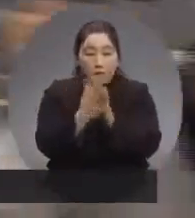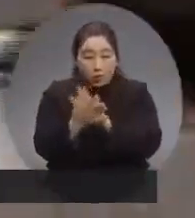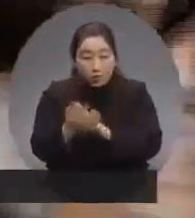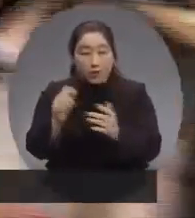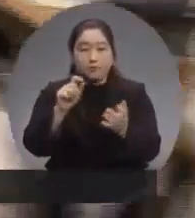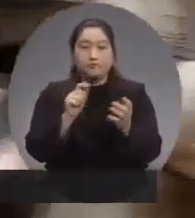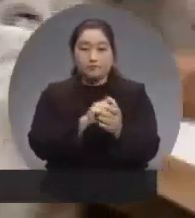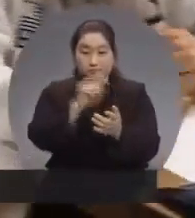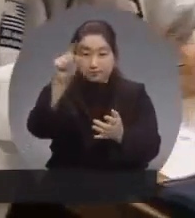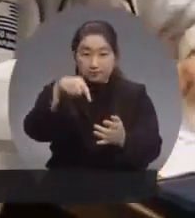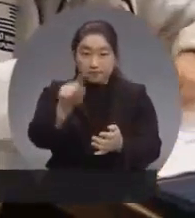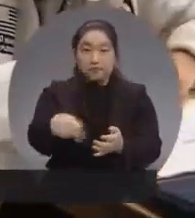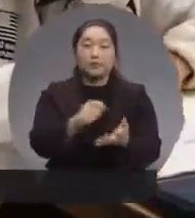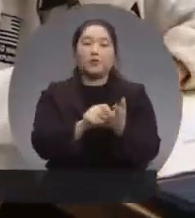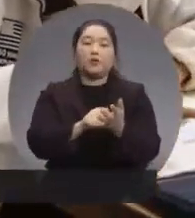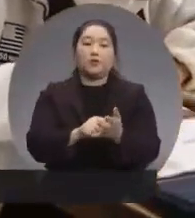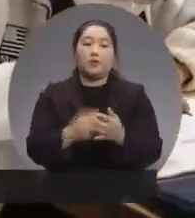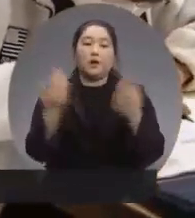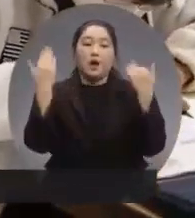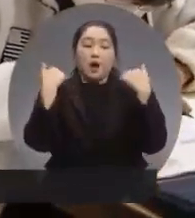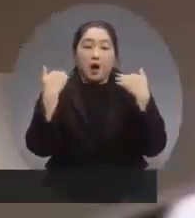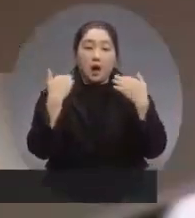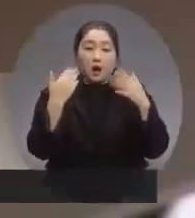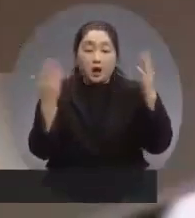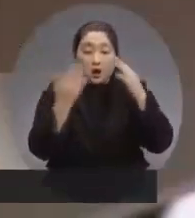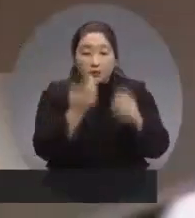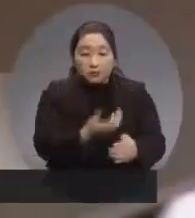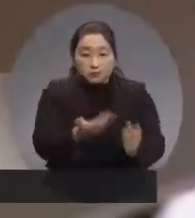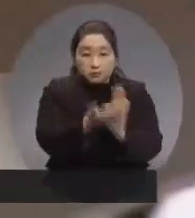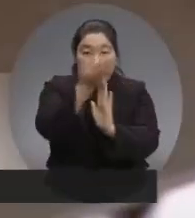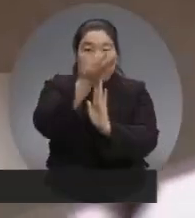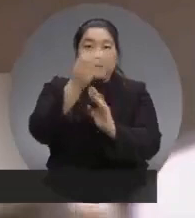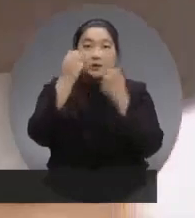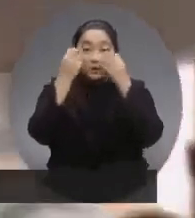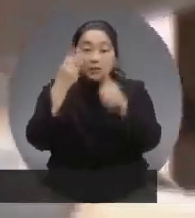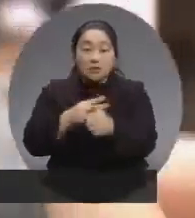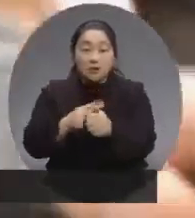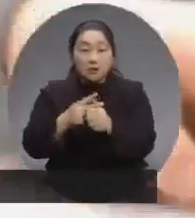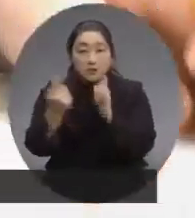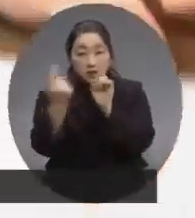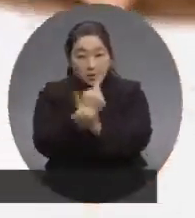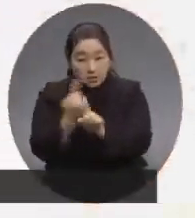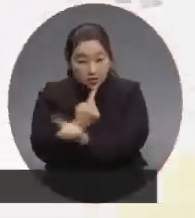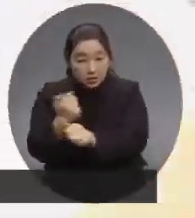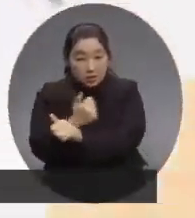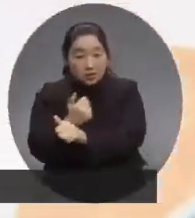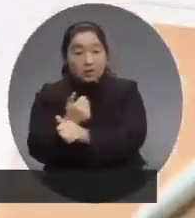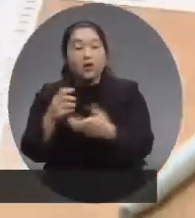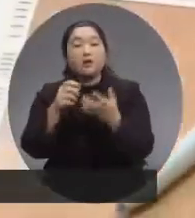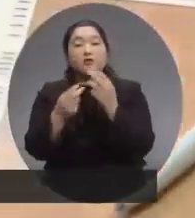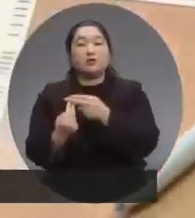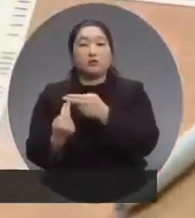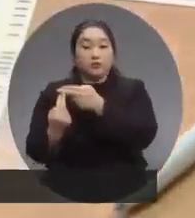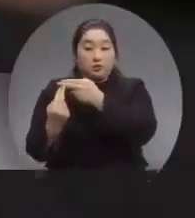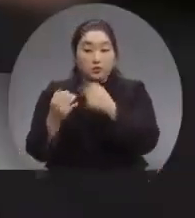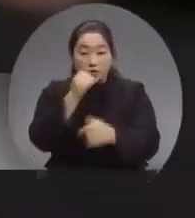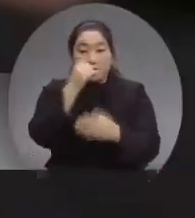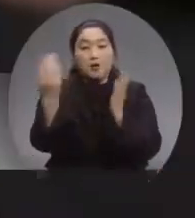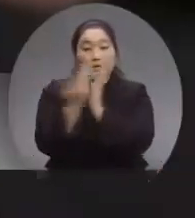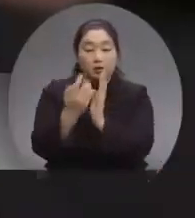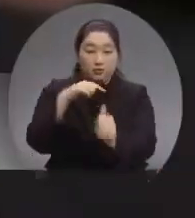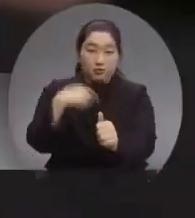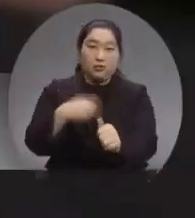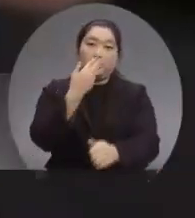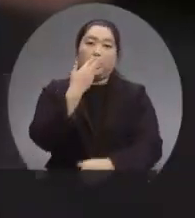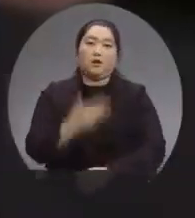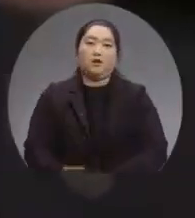기록합니다. 학년이 바뀌고 새 선생님을 만나도 학생별 학력 특성을 데이터로 남겨 곧바로 맞춤형 지도가